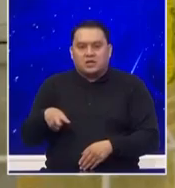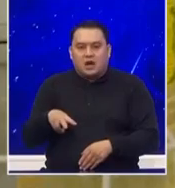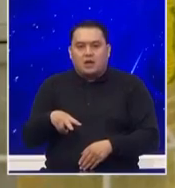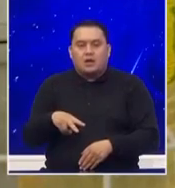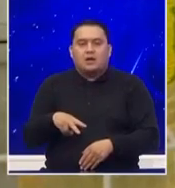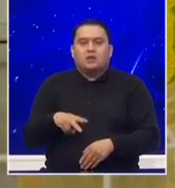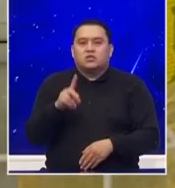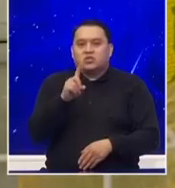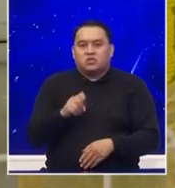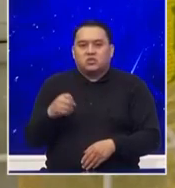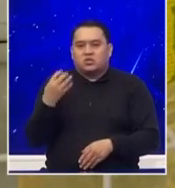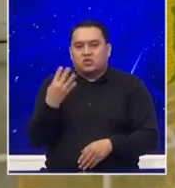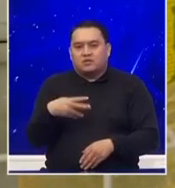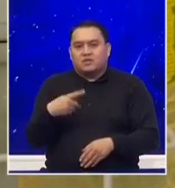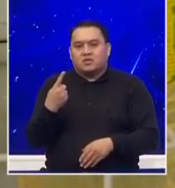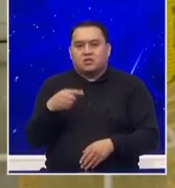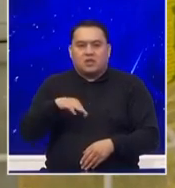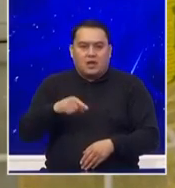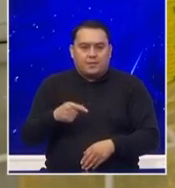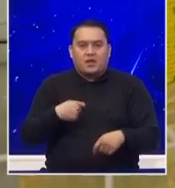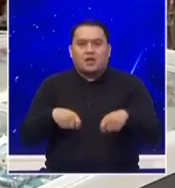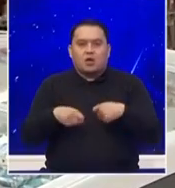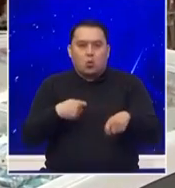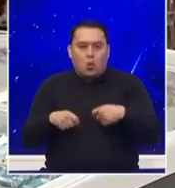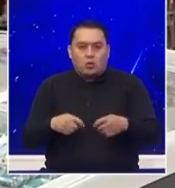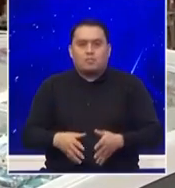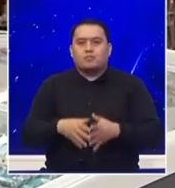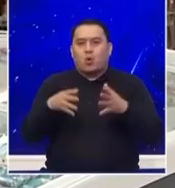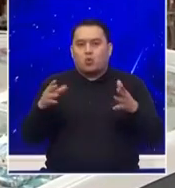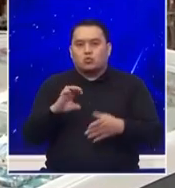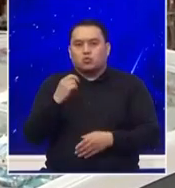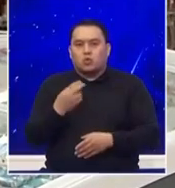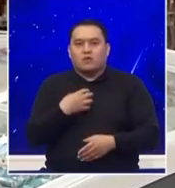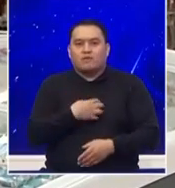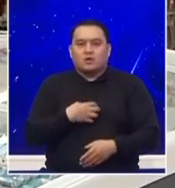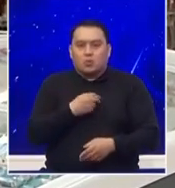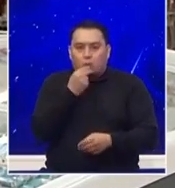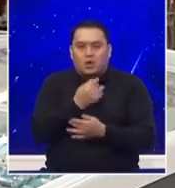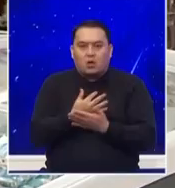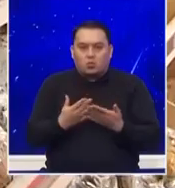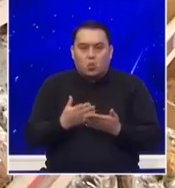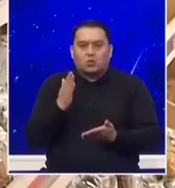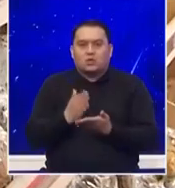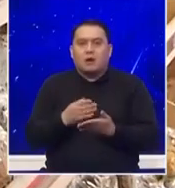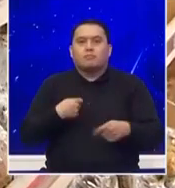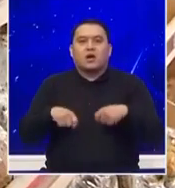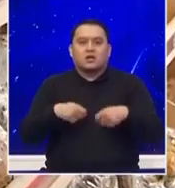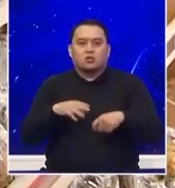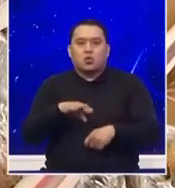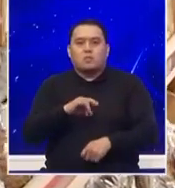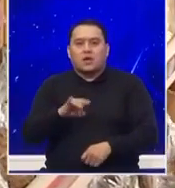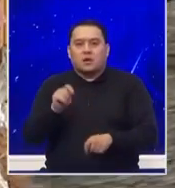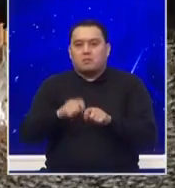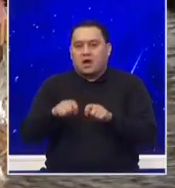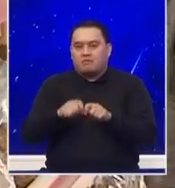масла 431 тенге. Еще одним торговым объектом с широким спектром социально значимых продуктов является супермаркет «Тоймарт».